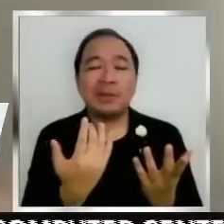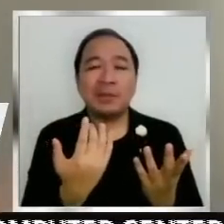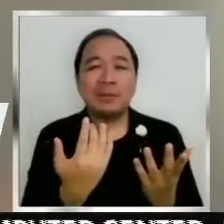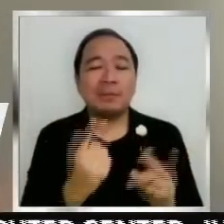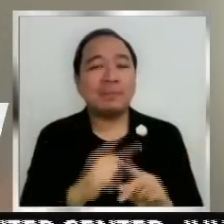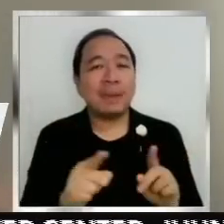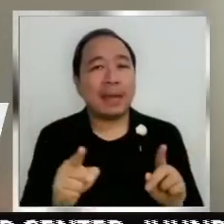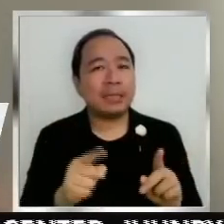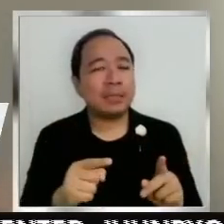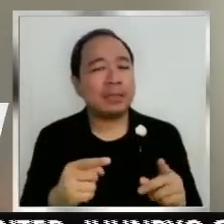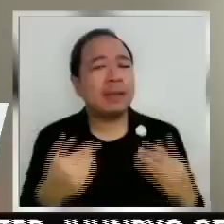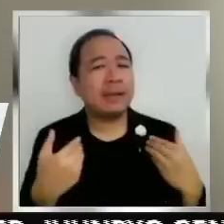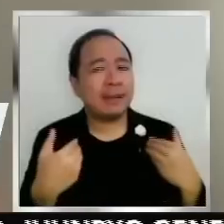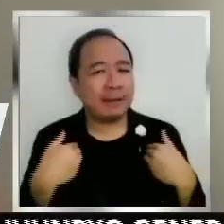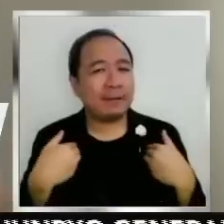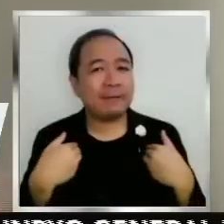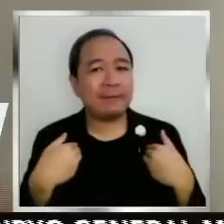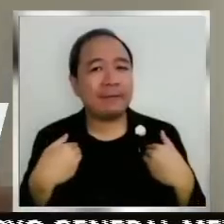magkakaroon